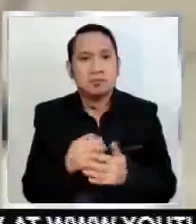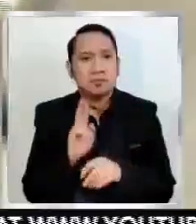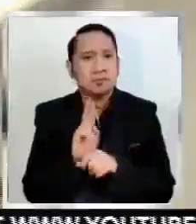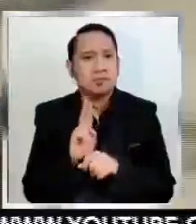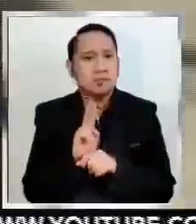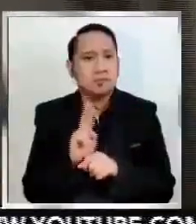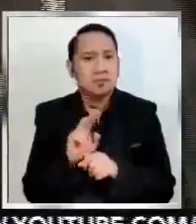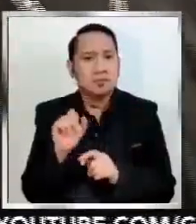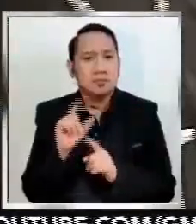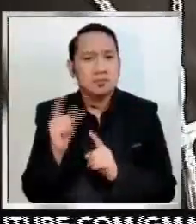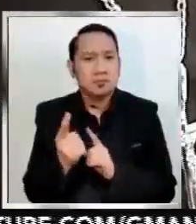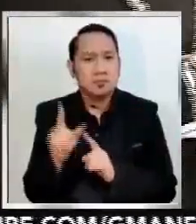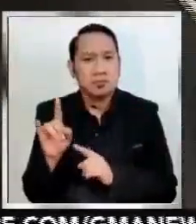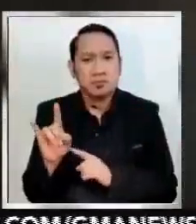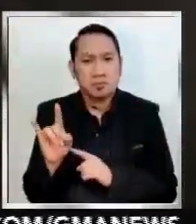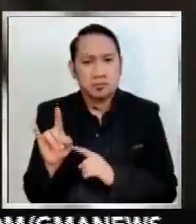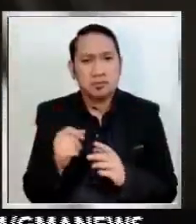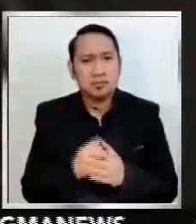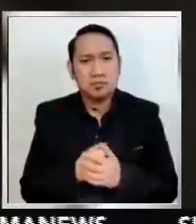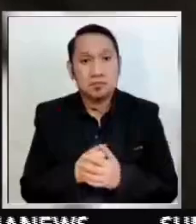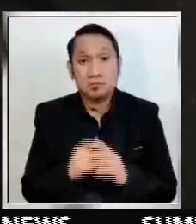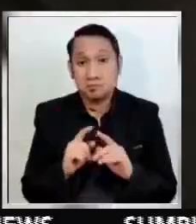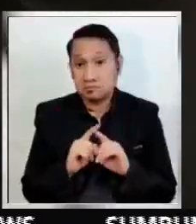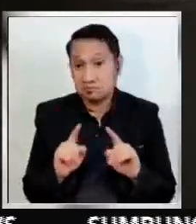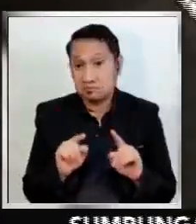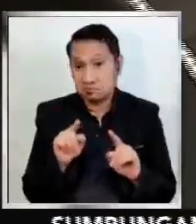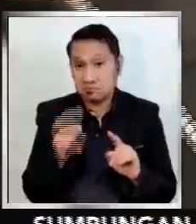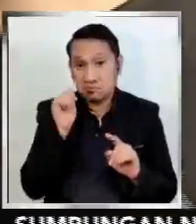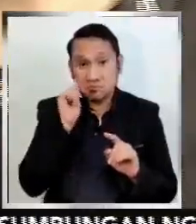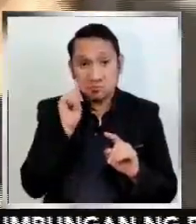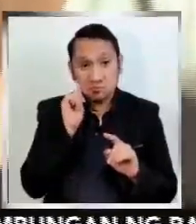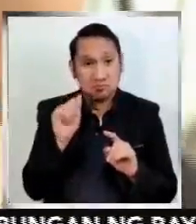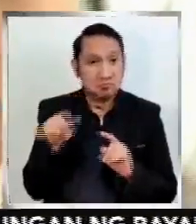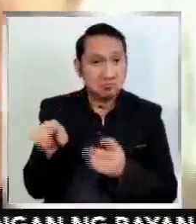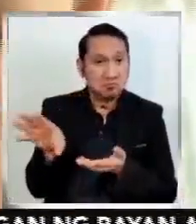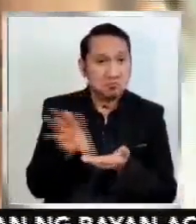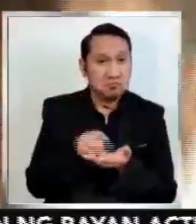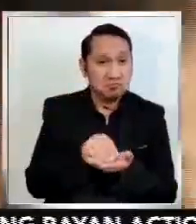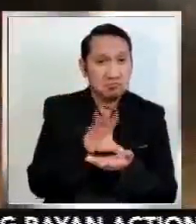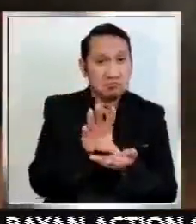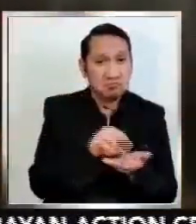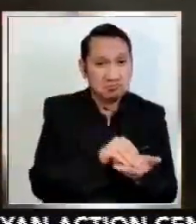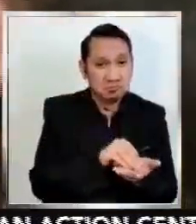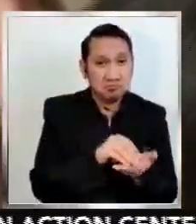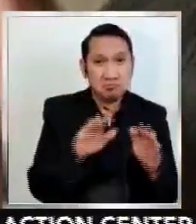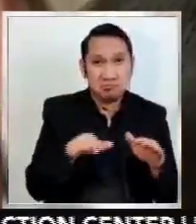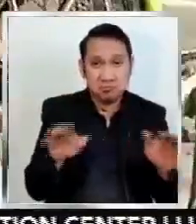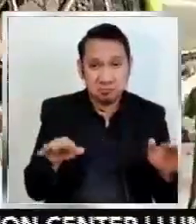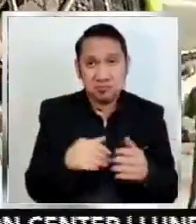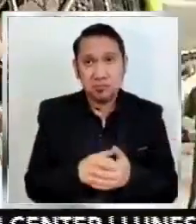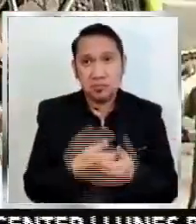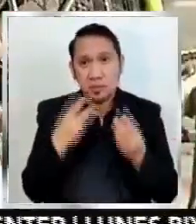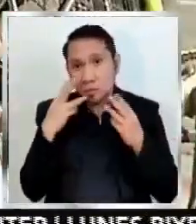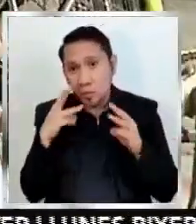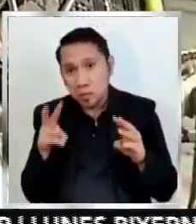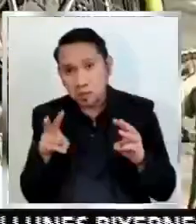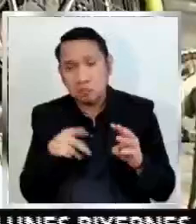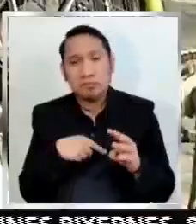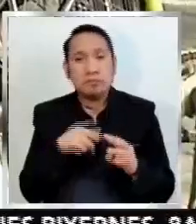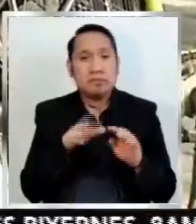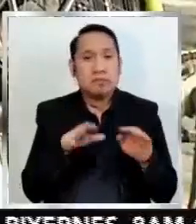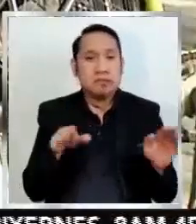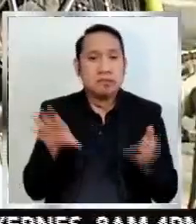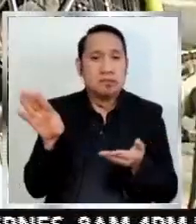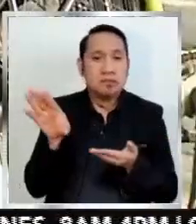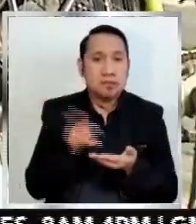media. Yun nga lang, madalas daw ginagaya ng mga bata ang kanilang napapanood doon. Ginagaya po nila